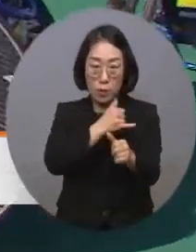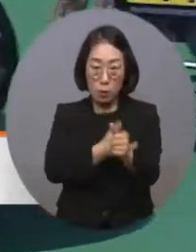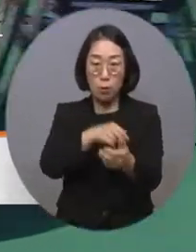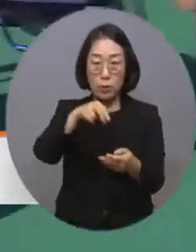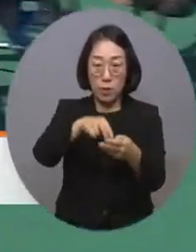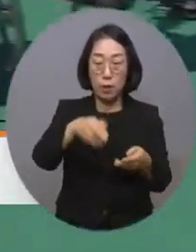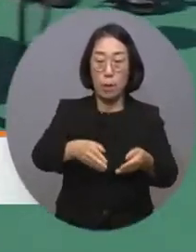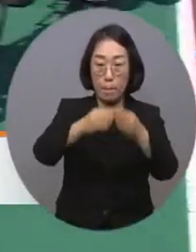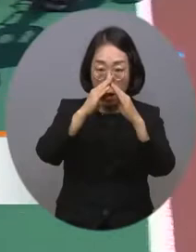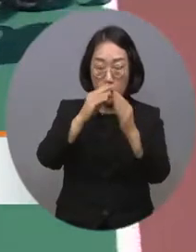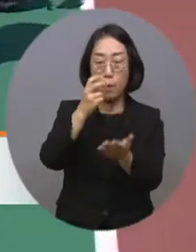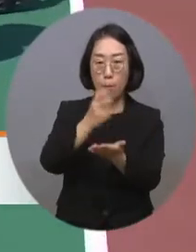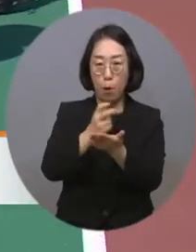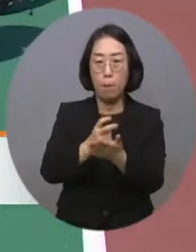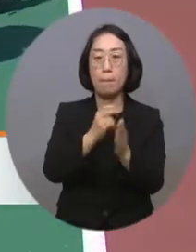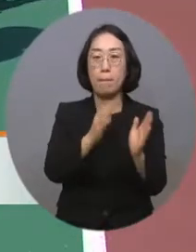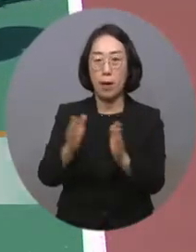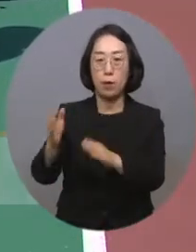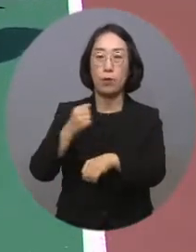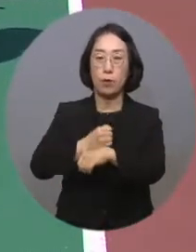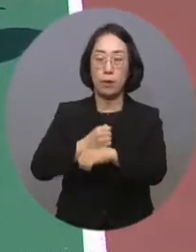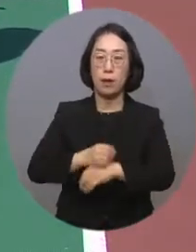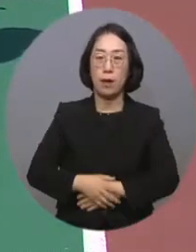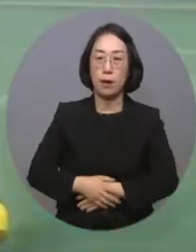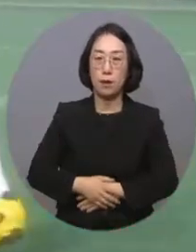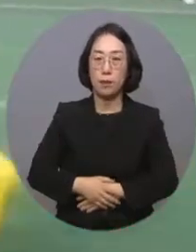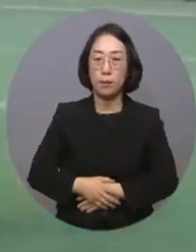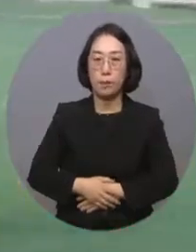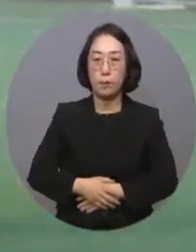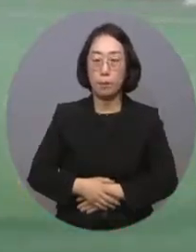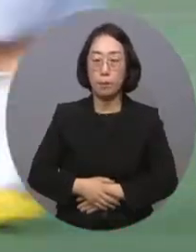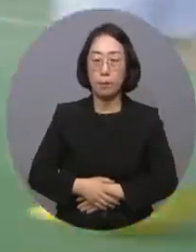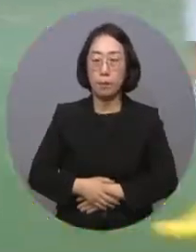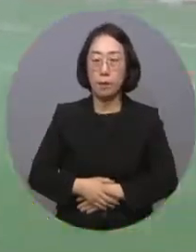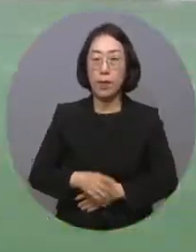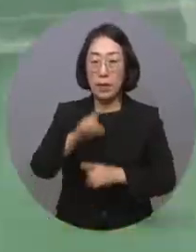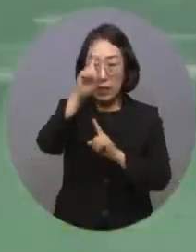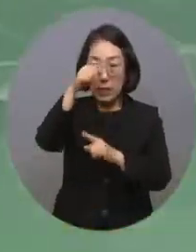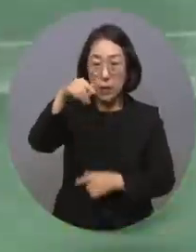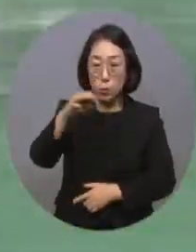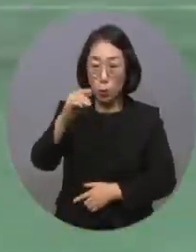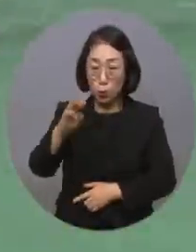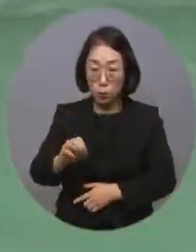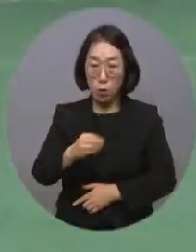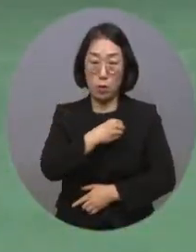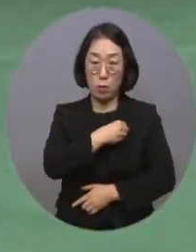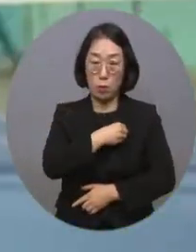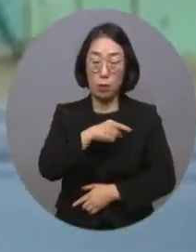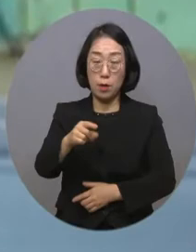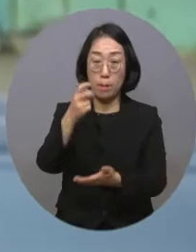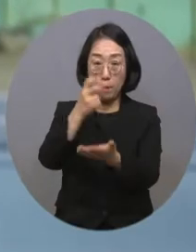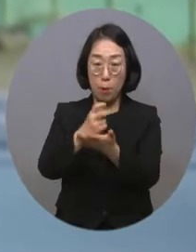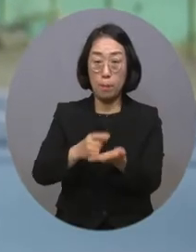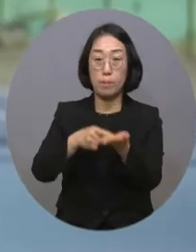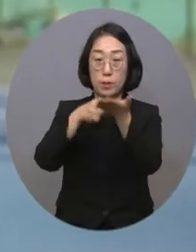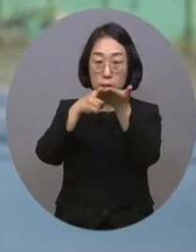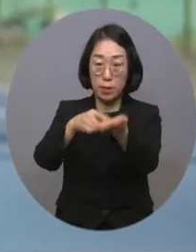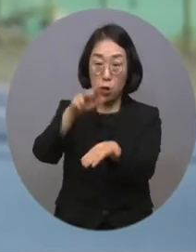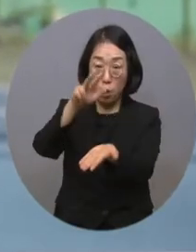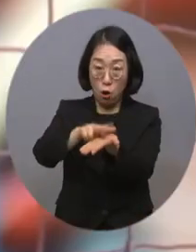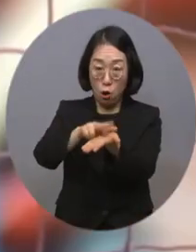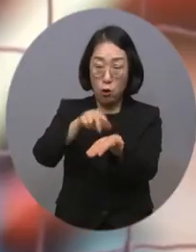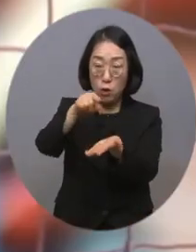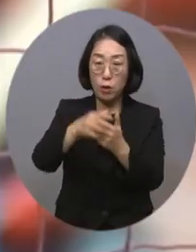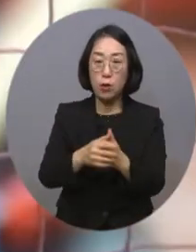제도적 기반을 마련한다는 설명입니다. 대표 발의에 나선 이종성 의원은 법안 제정을 통해 장애인